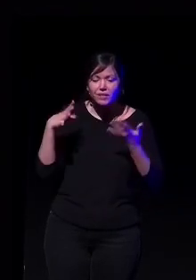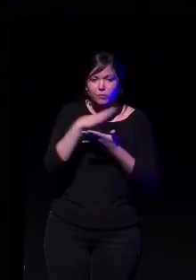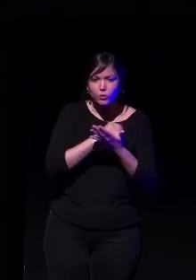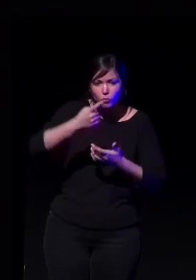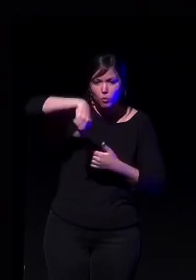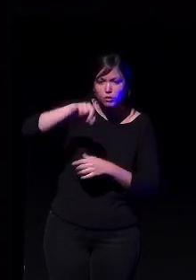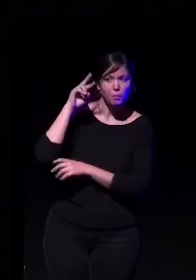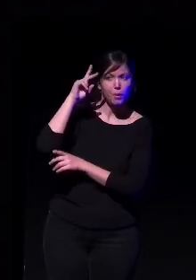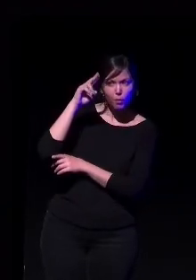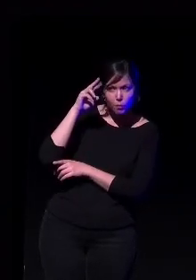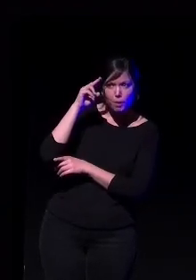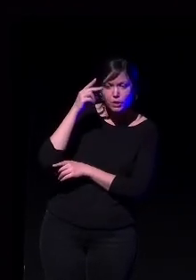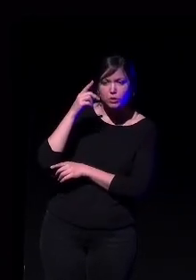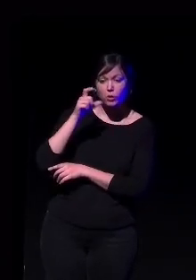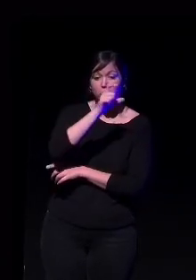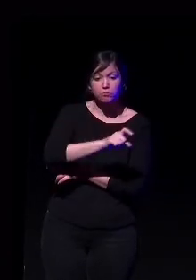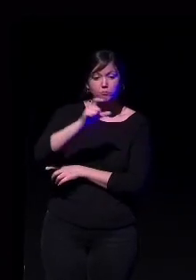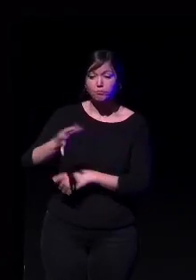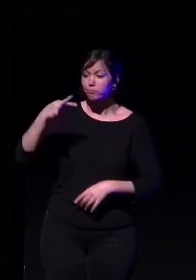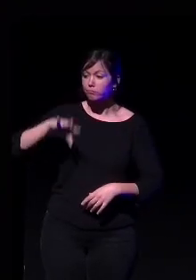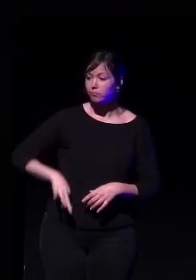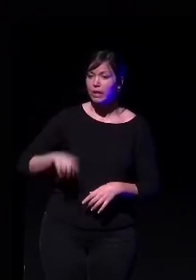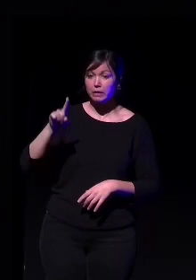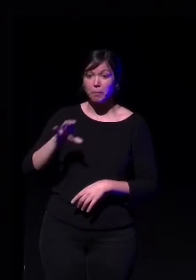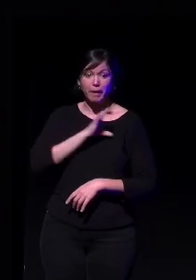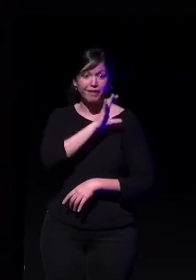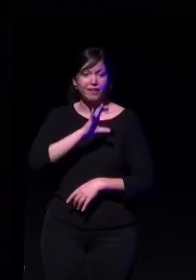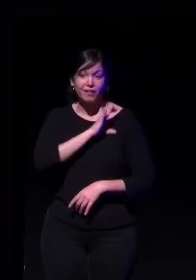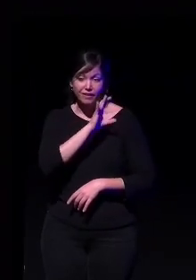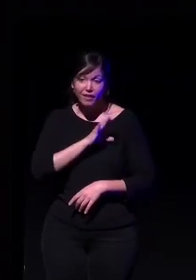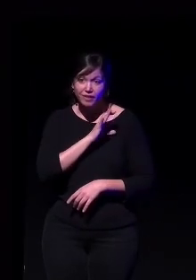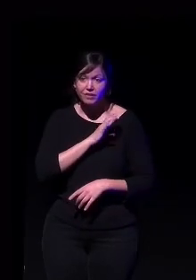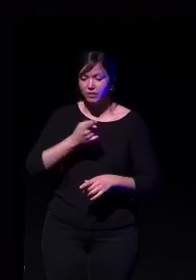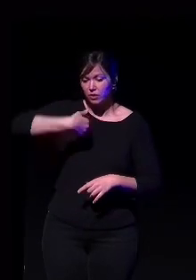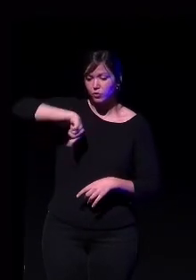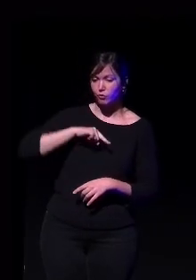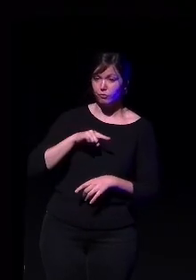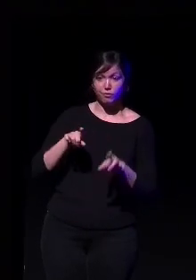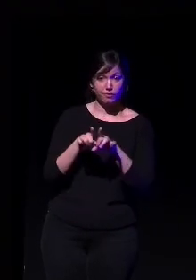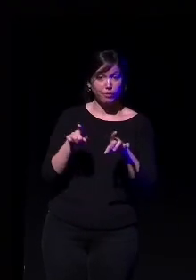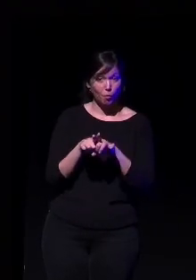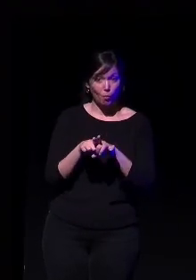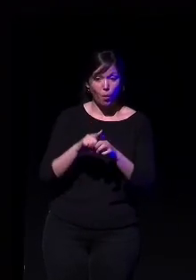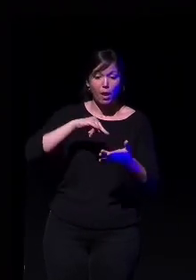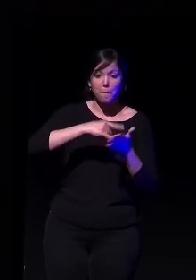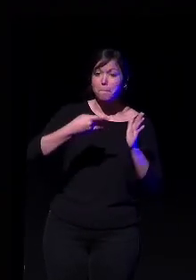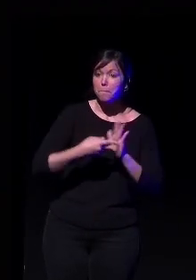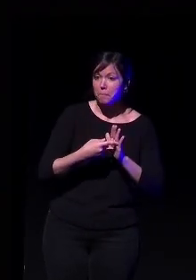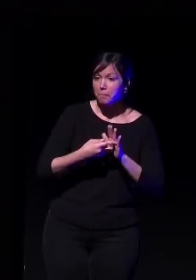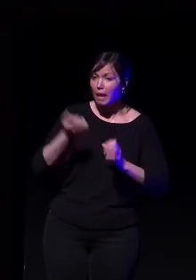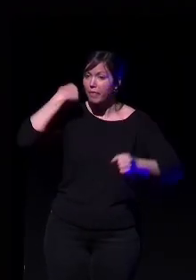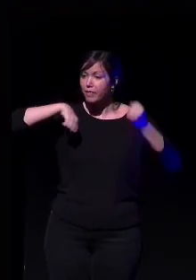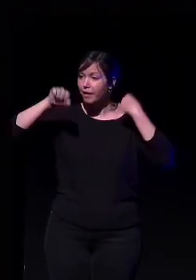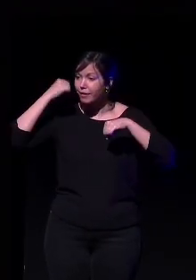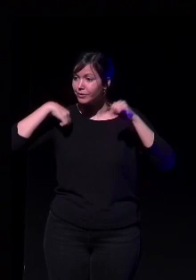vostres preocupacions com a ciutadans, professionals i també clients són les nostres mateixes. El pla d'accions i objectius